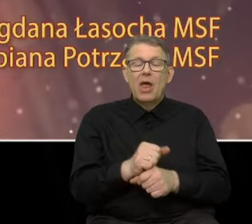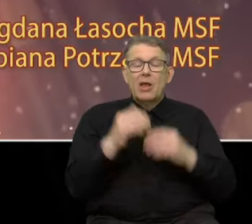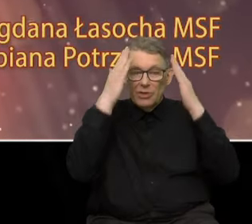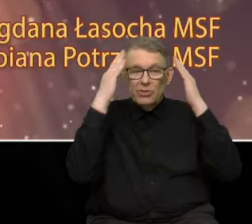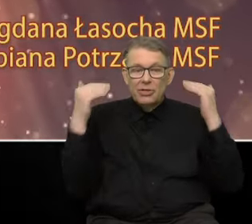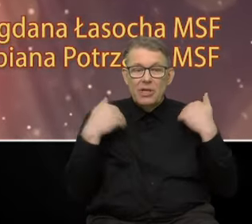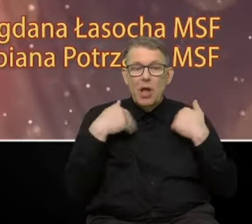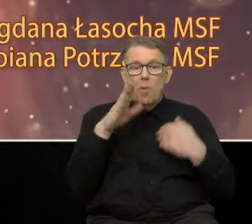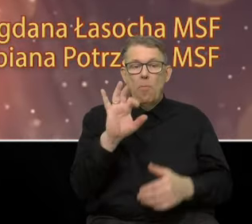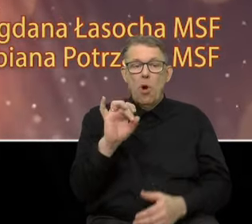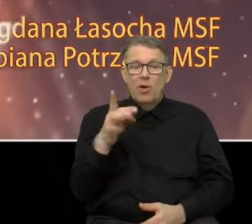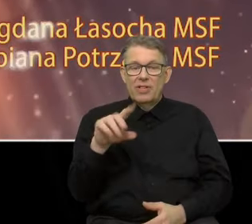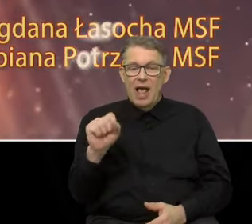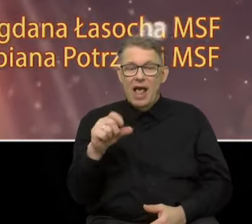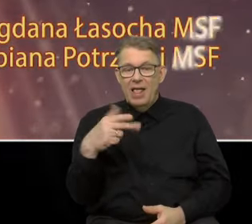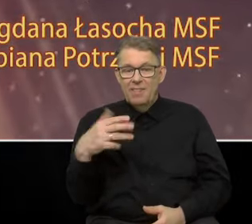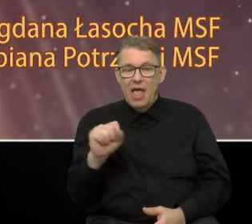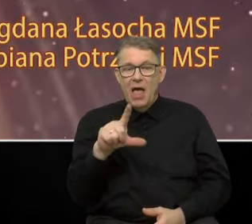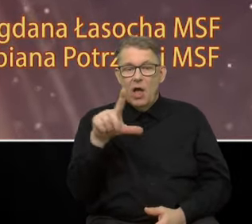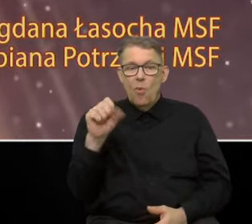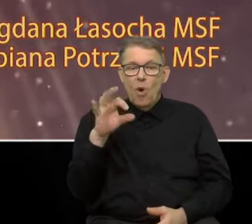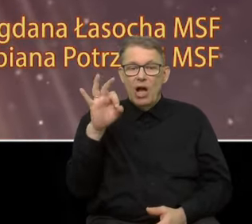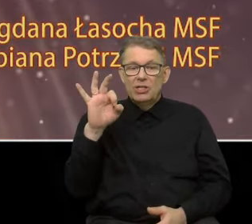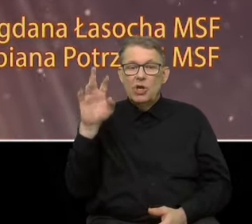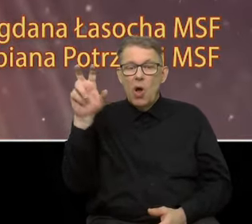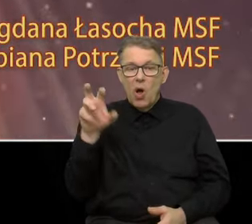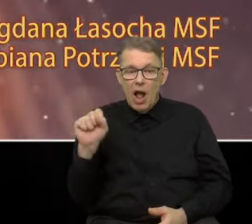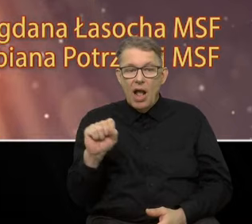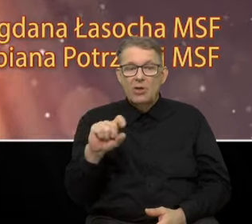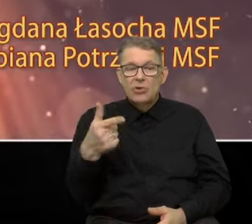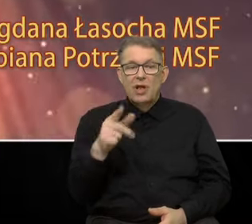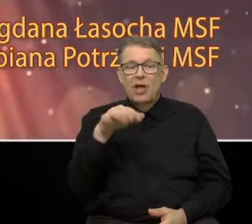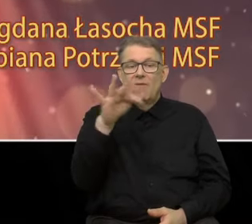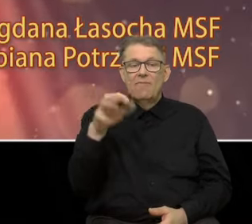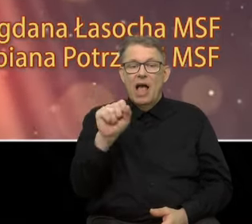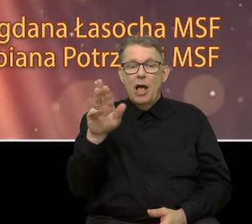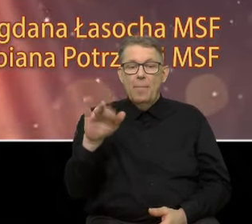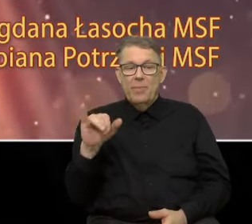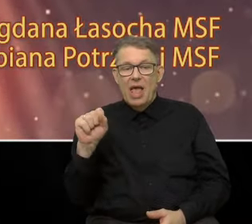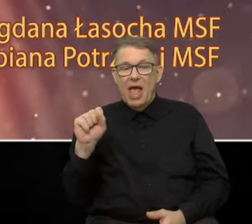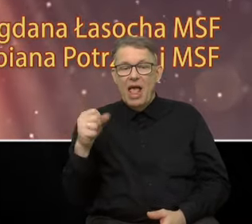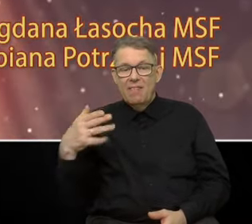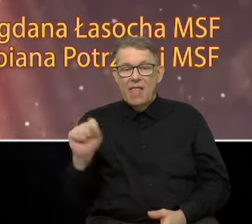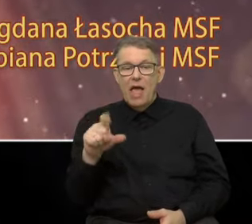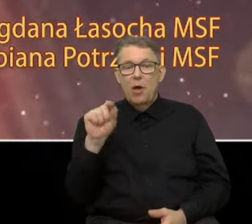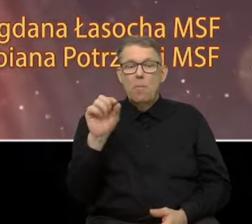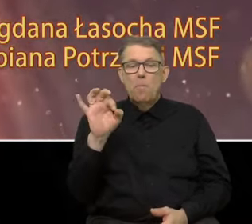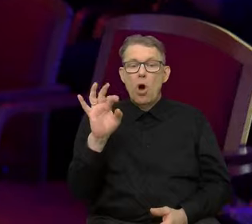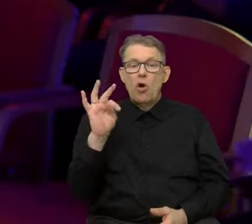Bogdana Łasocha i siostra Fabiana Potrząsaj, misjonarki Świętej Rodziny.